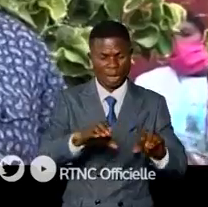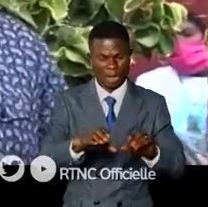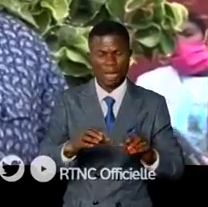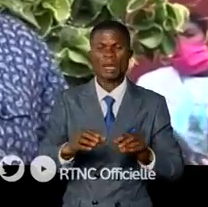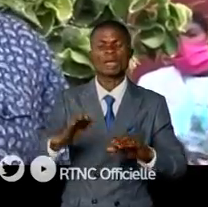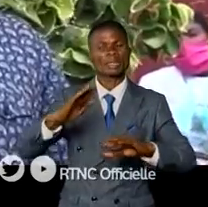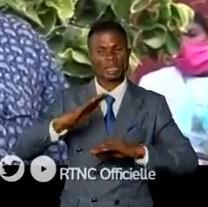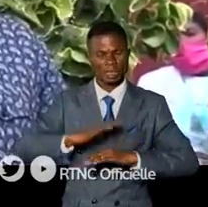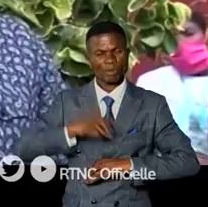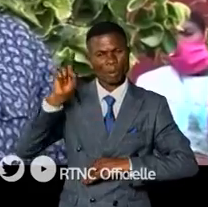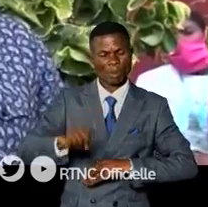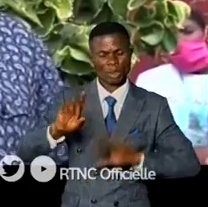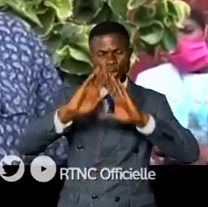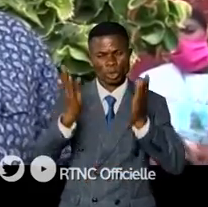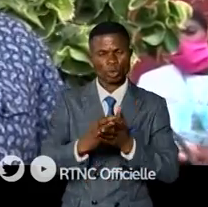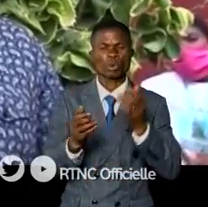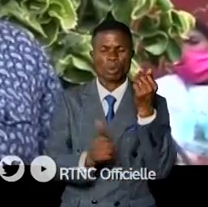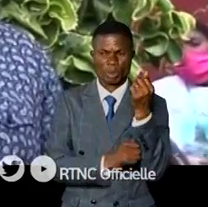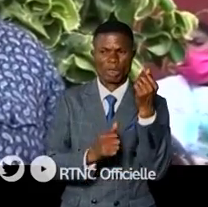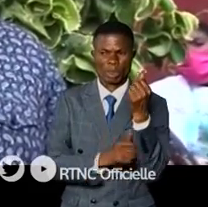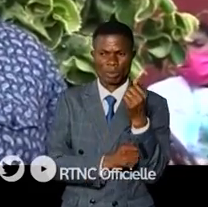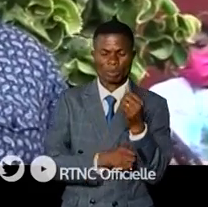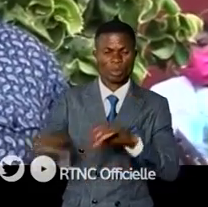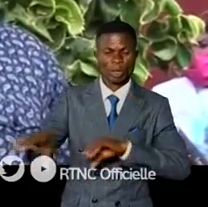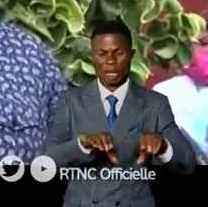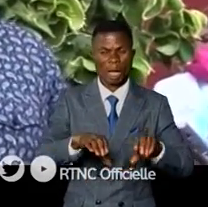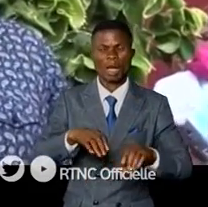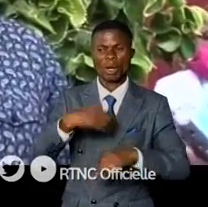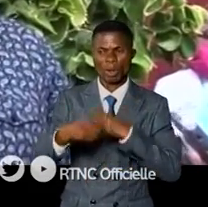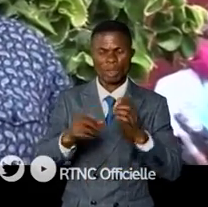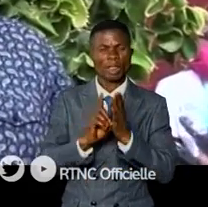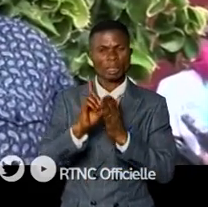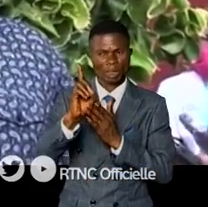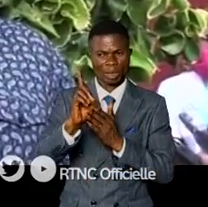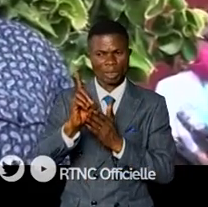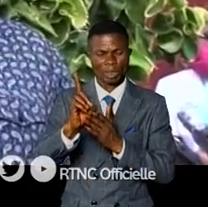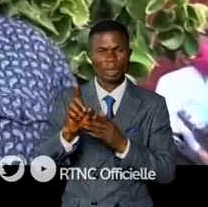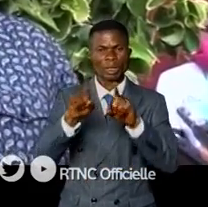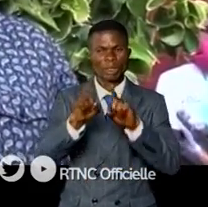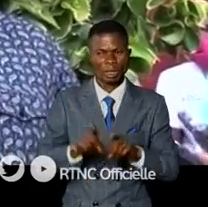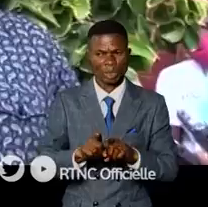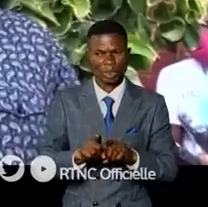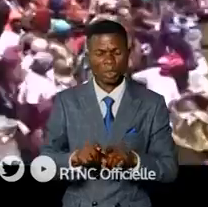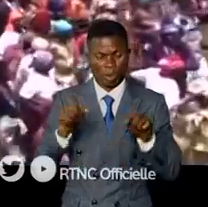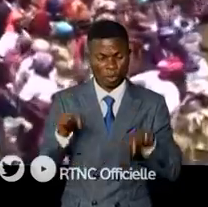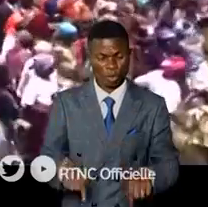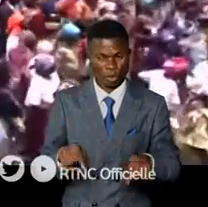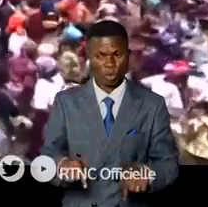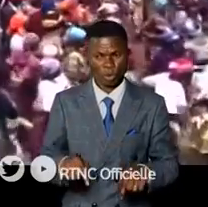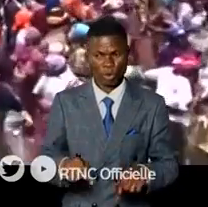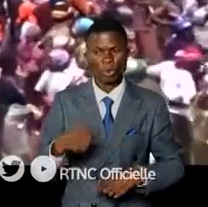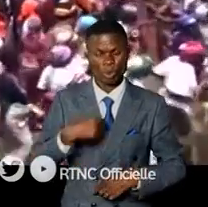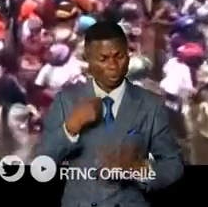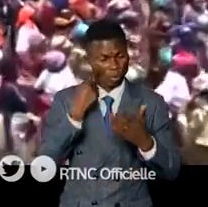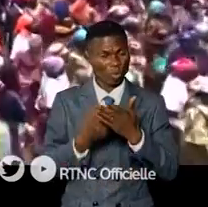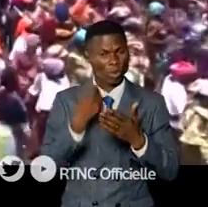répondent aux besoins de cette population. C'est poser des actions de développement. Et pour ce qui est d'aujourd'hui, j'ai